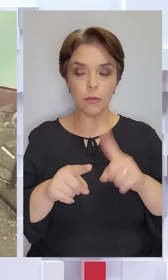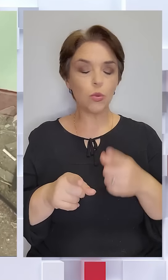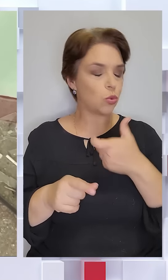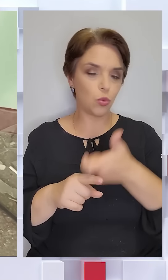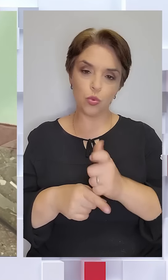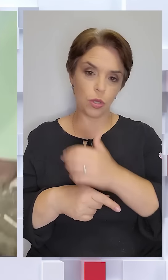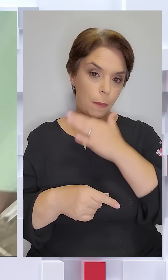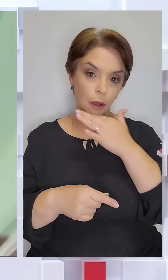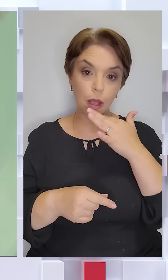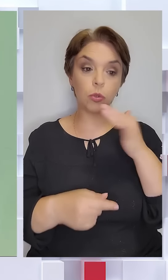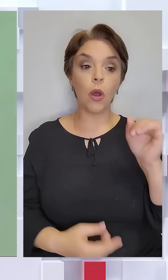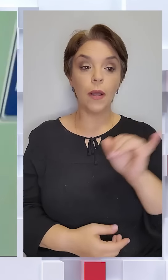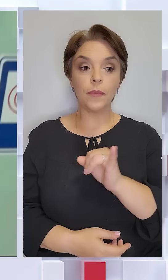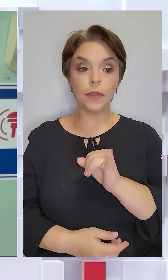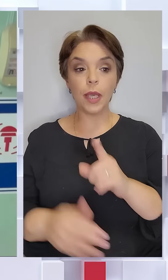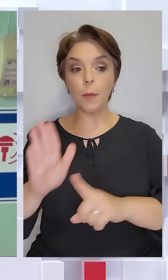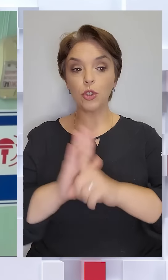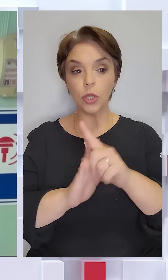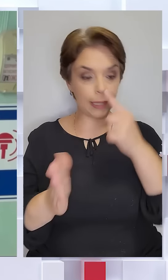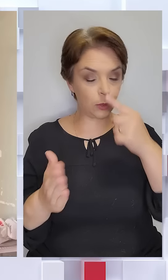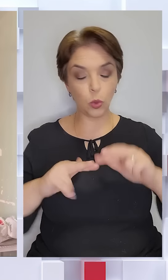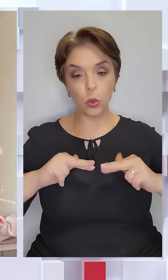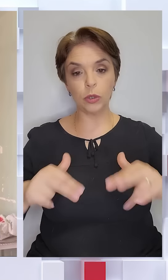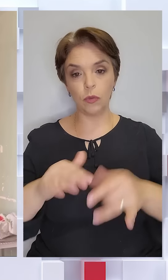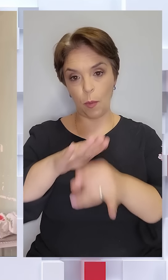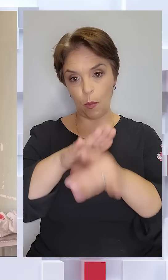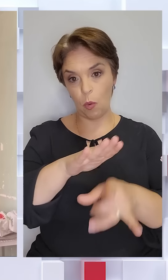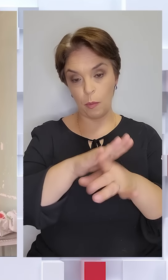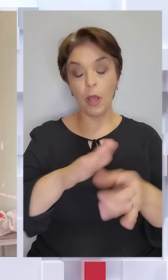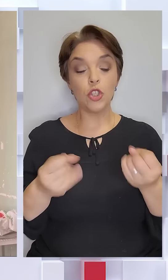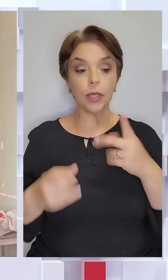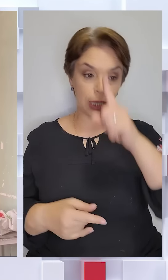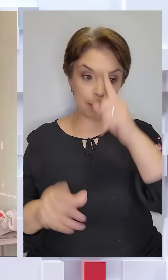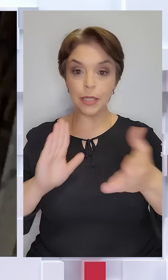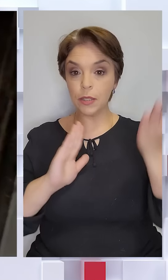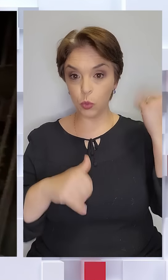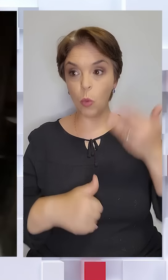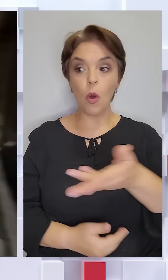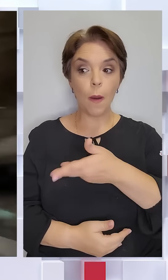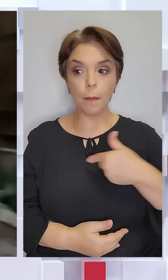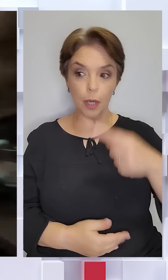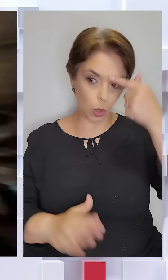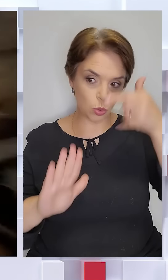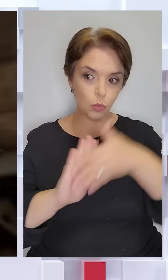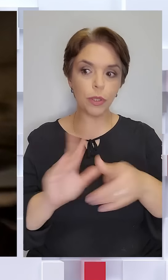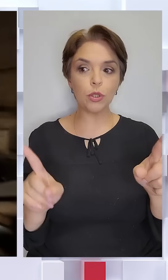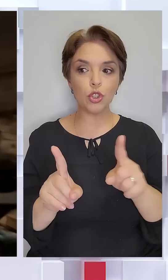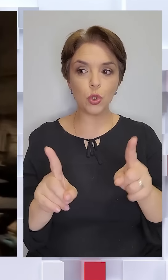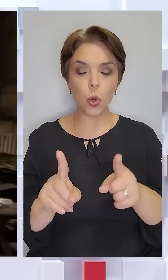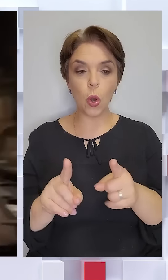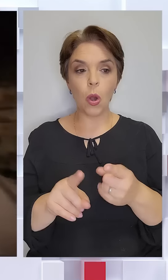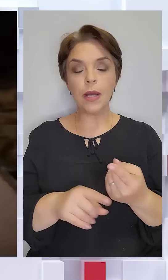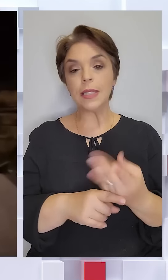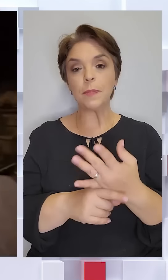дуже багато. І почали долітати знову авіабомби. Ще кілька місяців тому ми розуміли, що